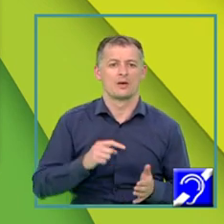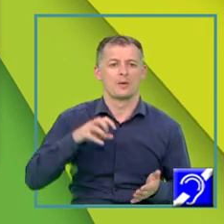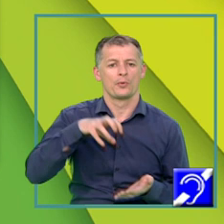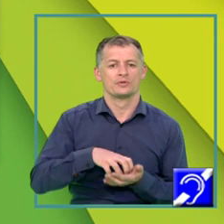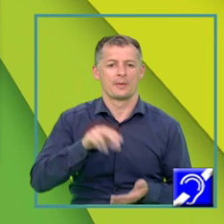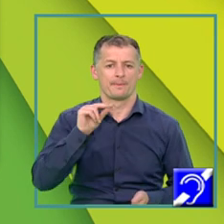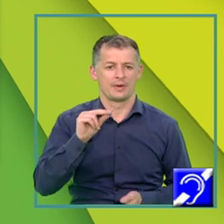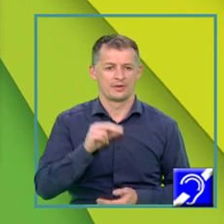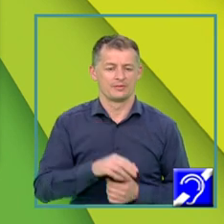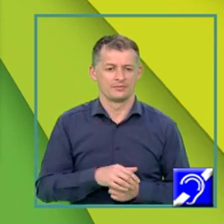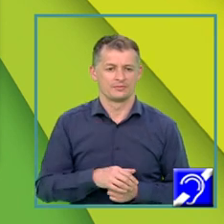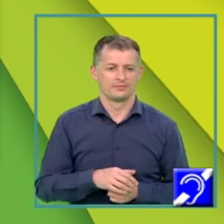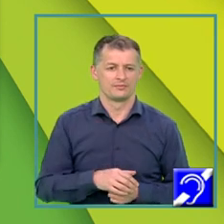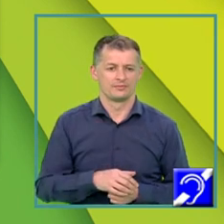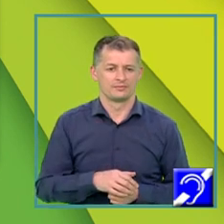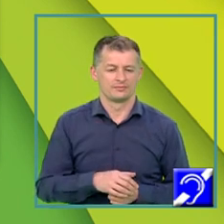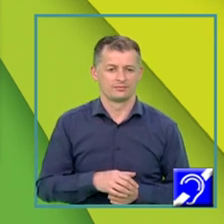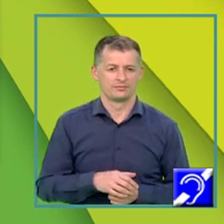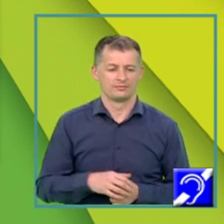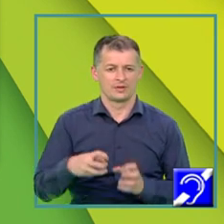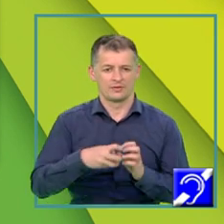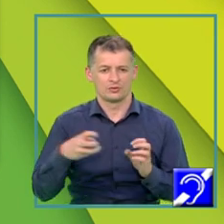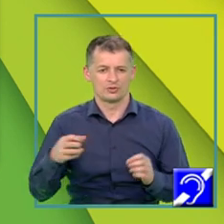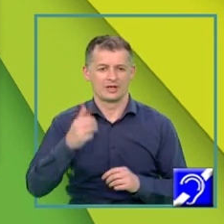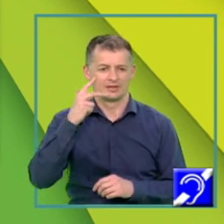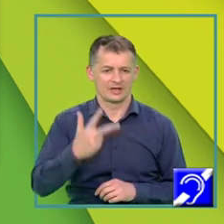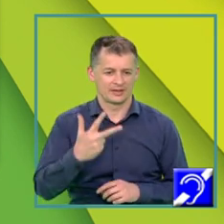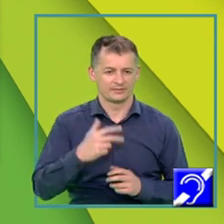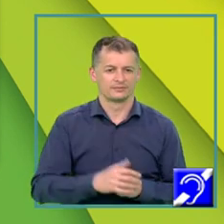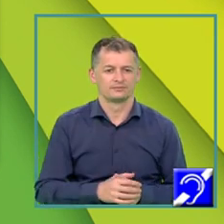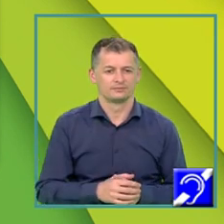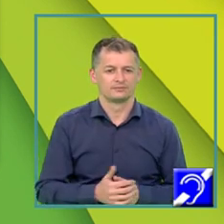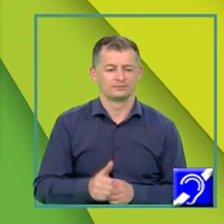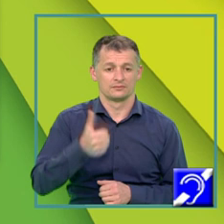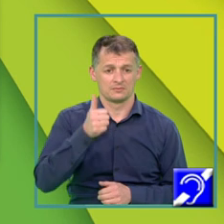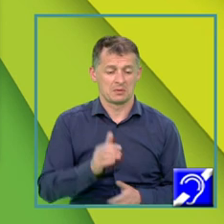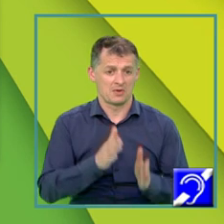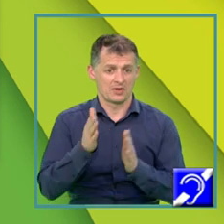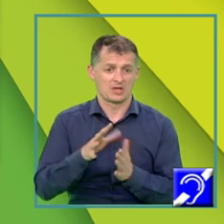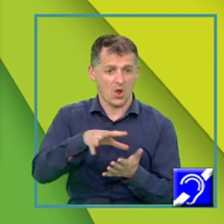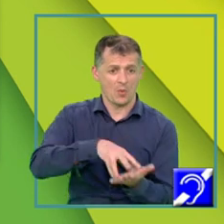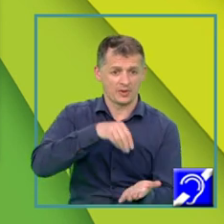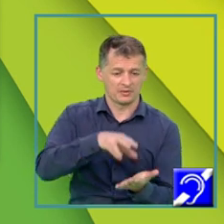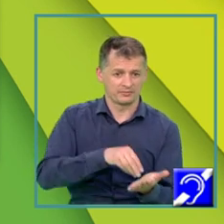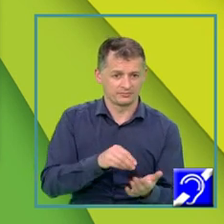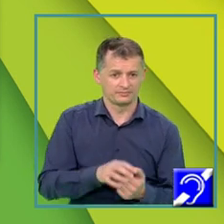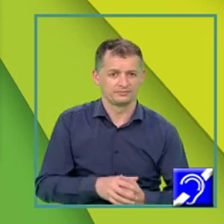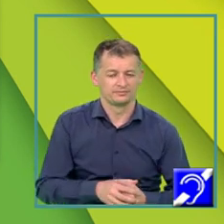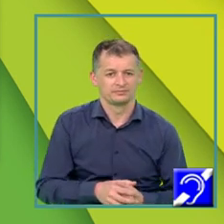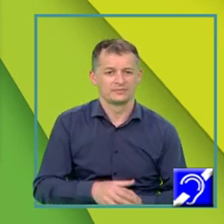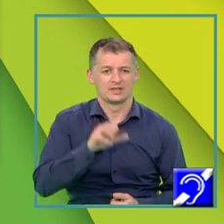având pe egal patru avînd lungimea lungă egal trei pentru o primă fază vom copia în